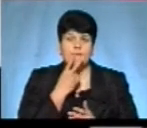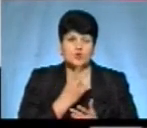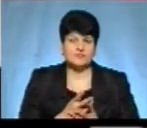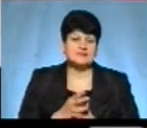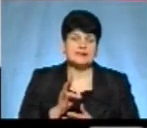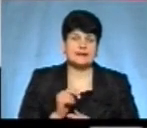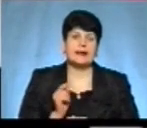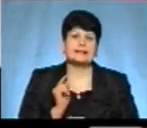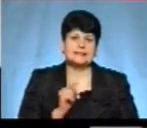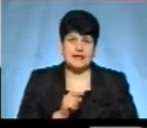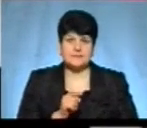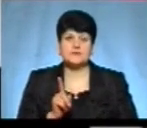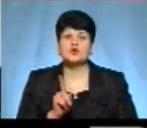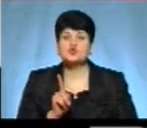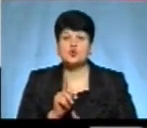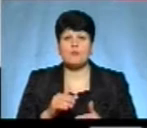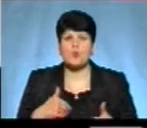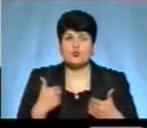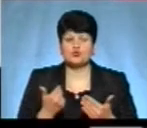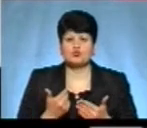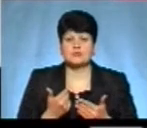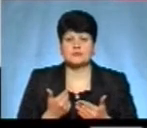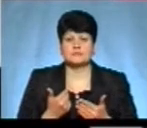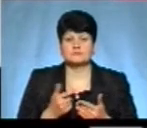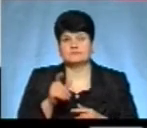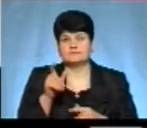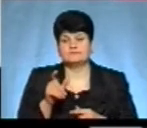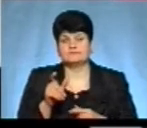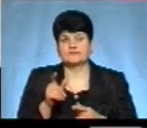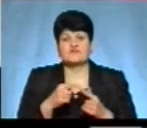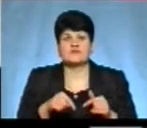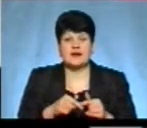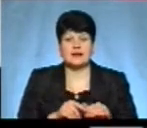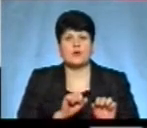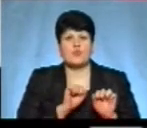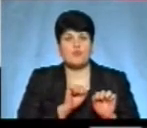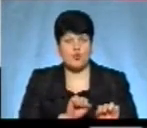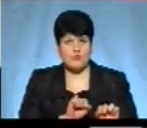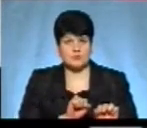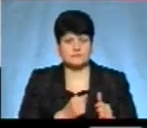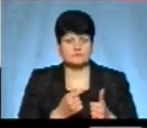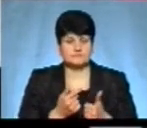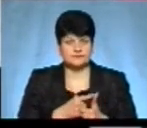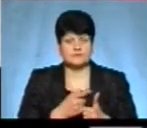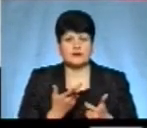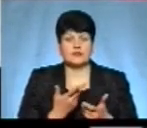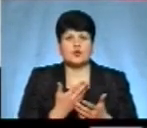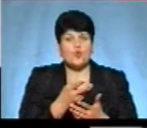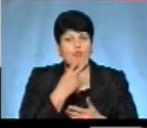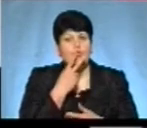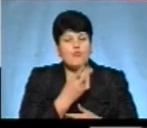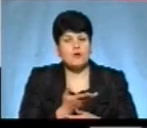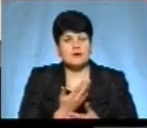те, що пропонує кандидат, зокрема, в сфері безпеки, оборони, його погляд